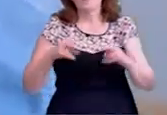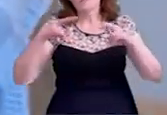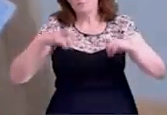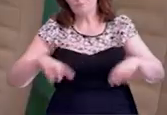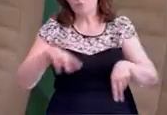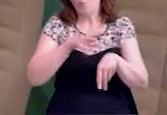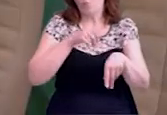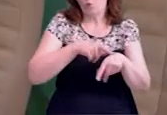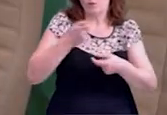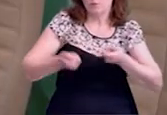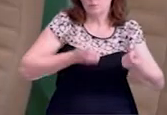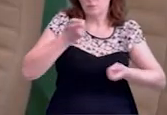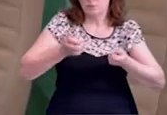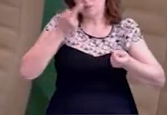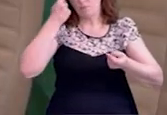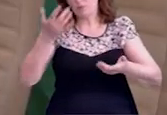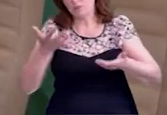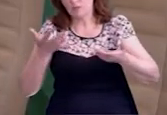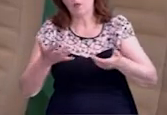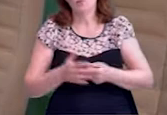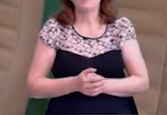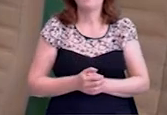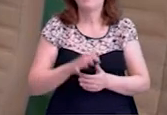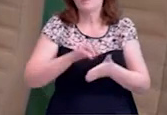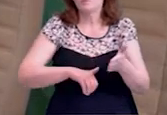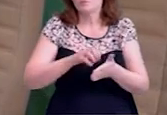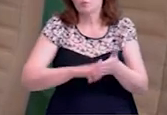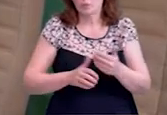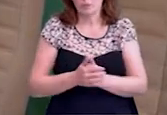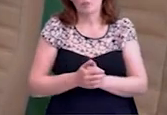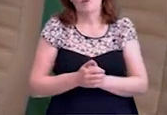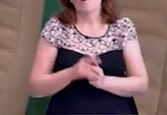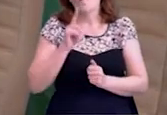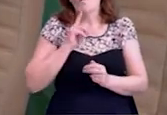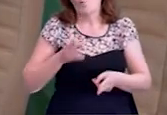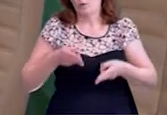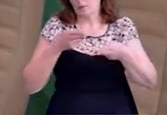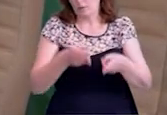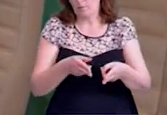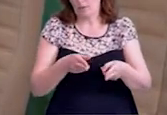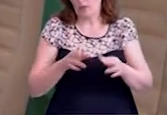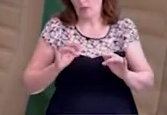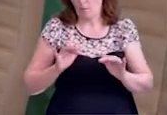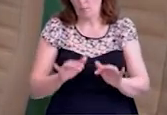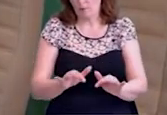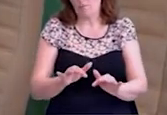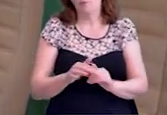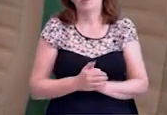експертиз та вивчають відео з камер відеоспостереження. Поліцейські розслідують кримінальне провадження за частиною 1